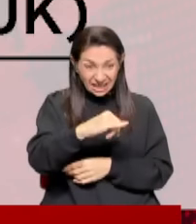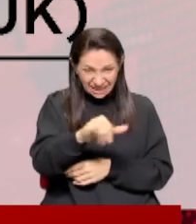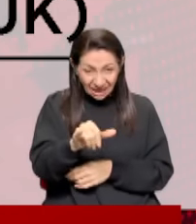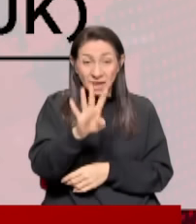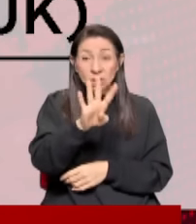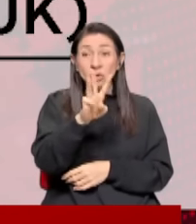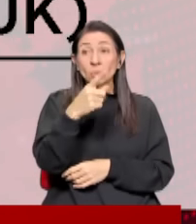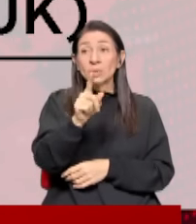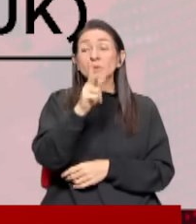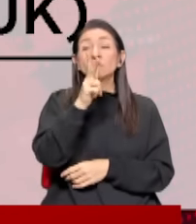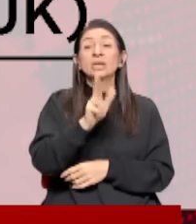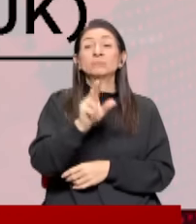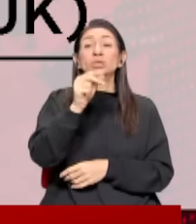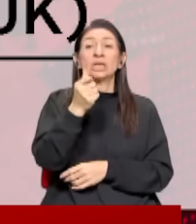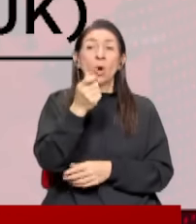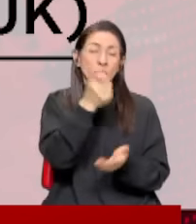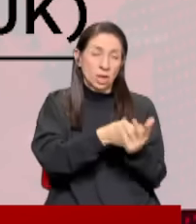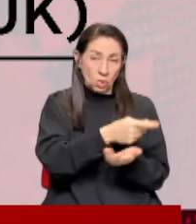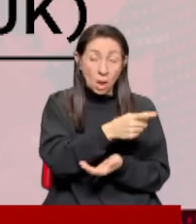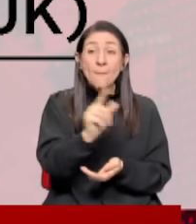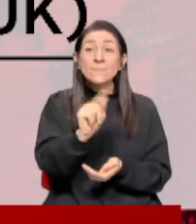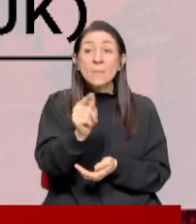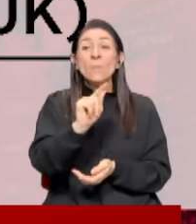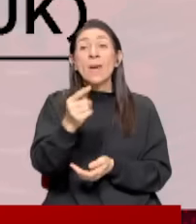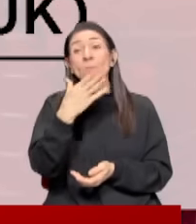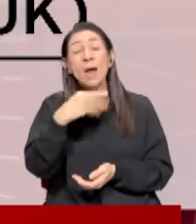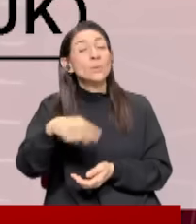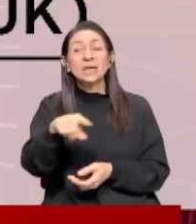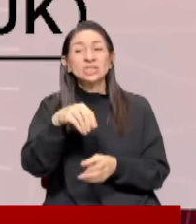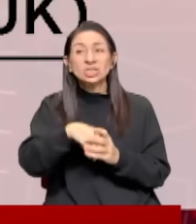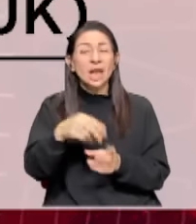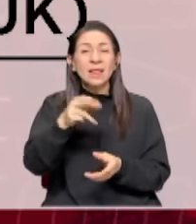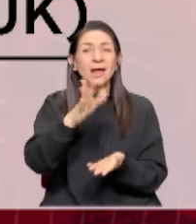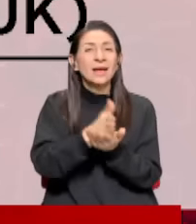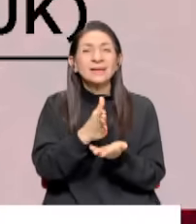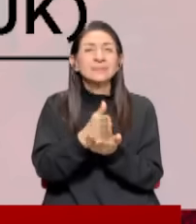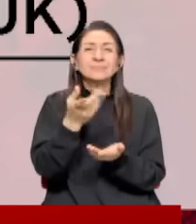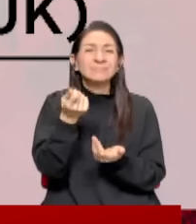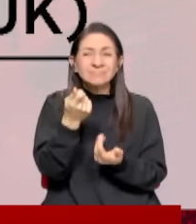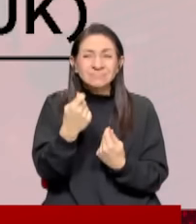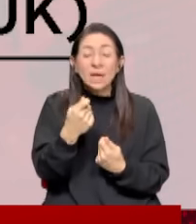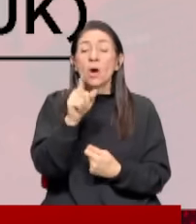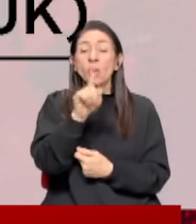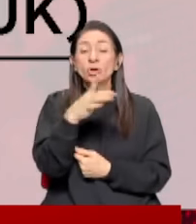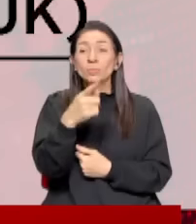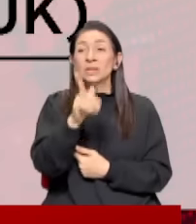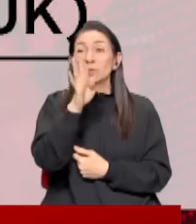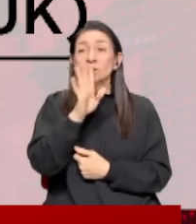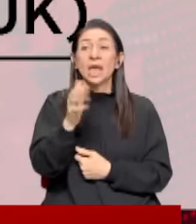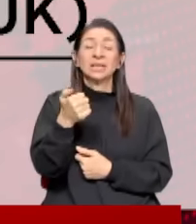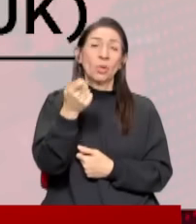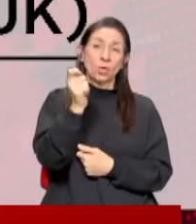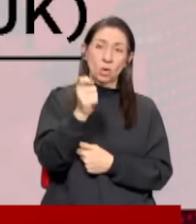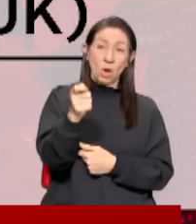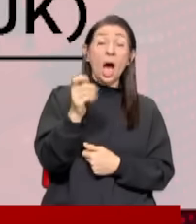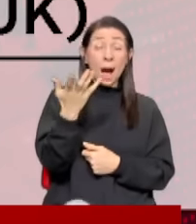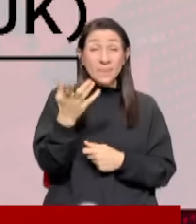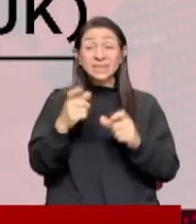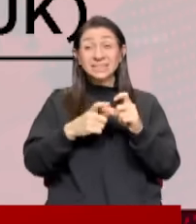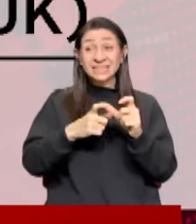yakınlarına 43.370 lira ödeniyor. Memur ve memur emeklileri için cenaze yardımı en düşük 14.456 lira.